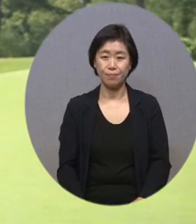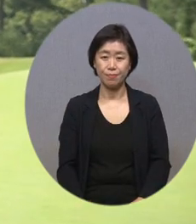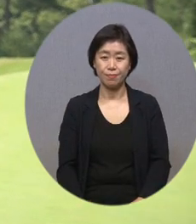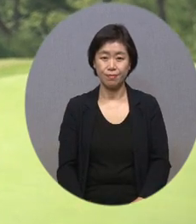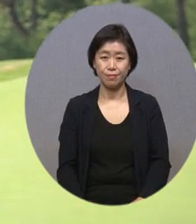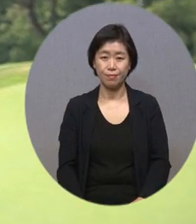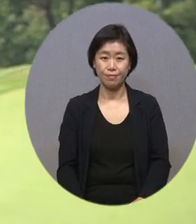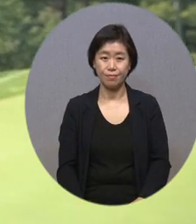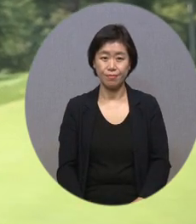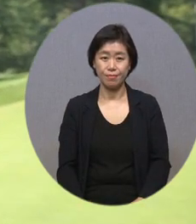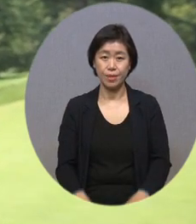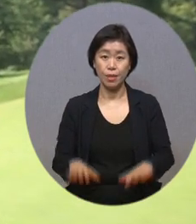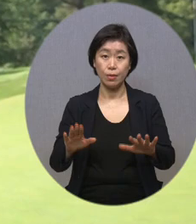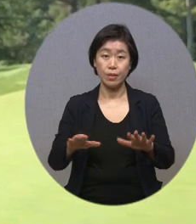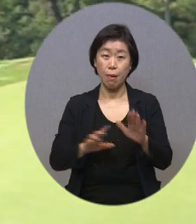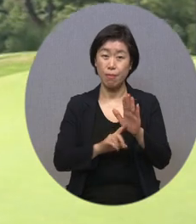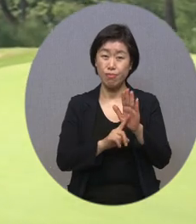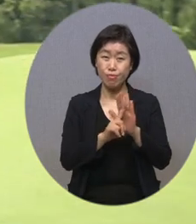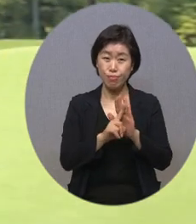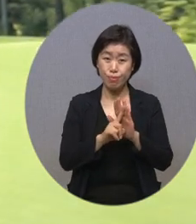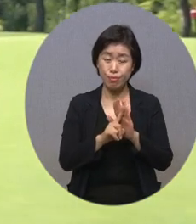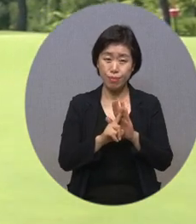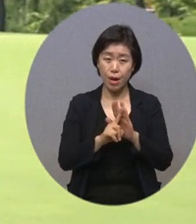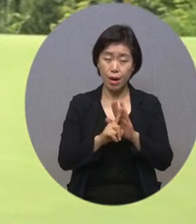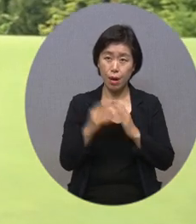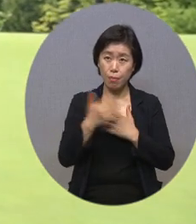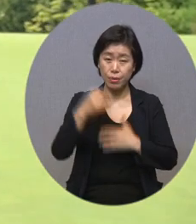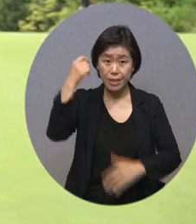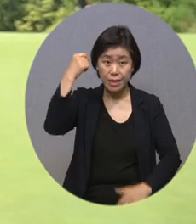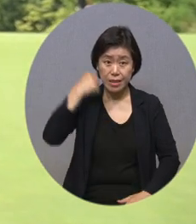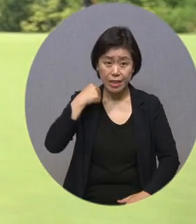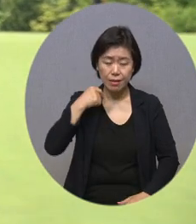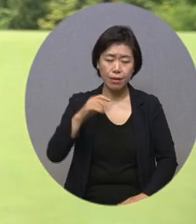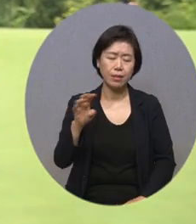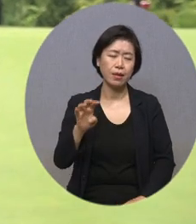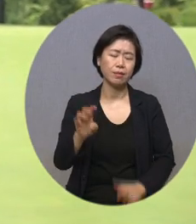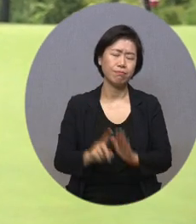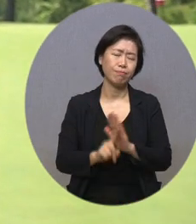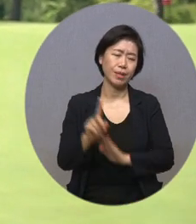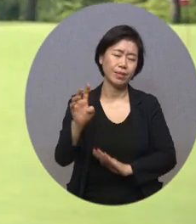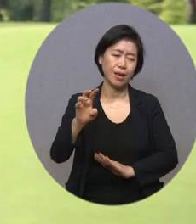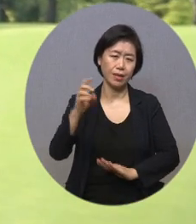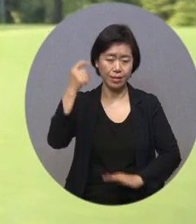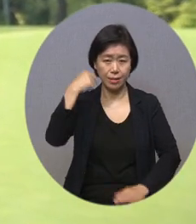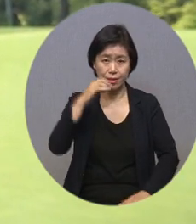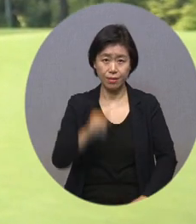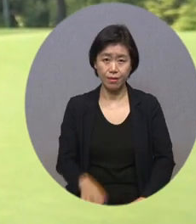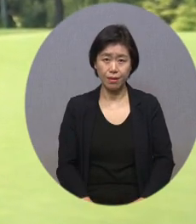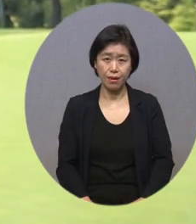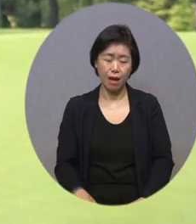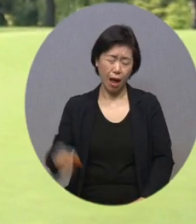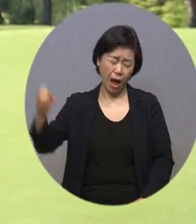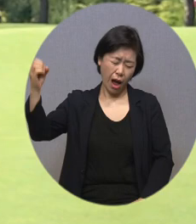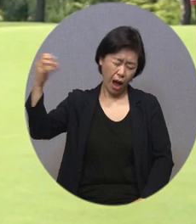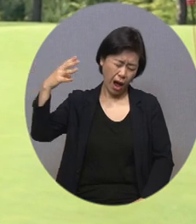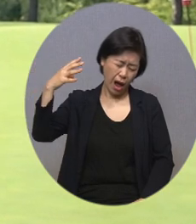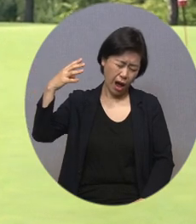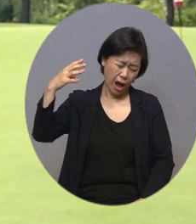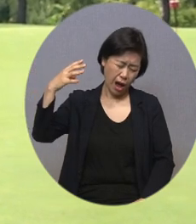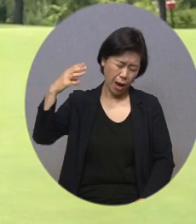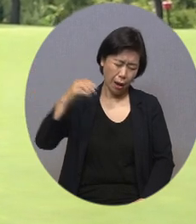40분 되는 것 같아요, 체감. 네. 그냥 가만히 있어도 그냥 진짜 그냥 익는 것 같아요, 몸이. 네.